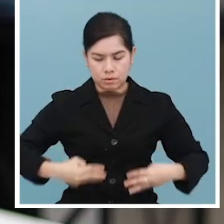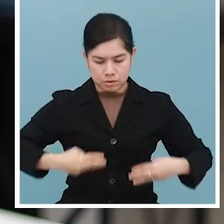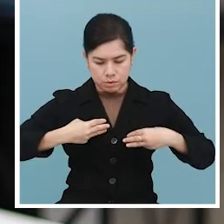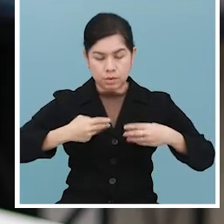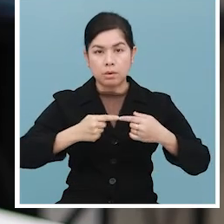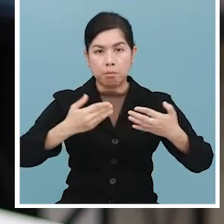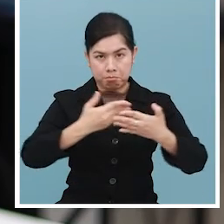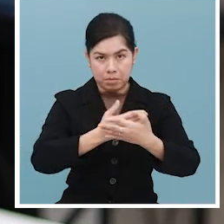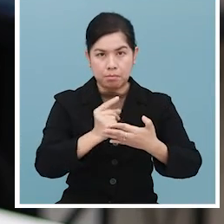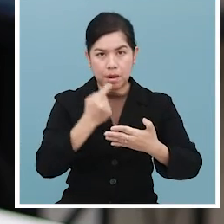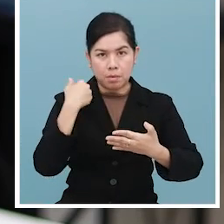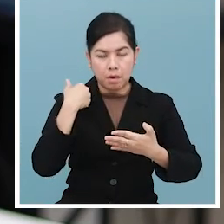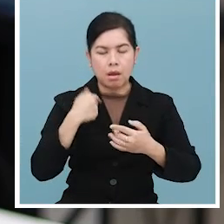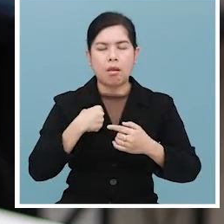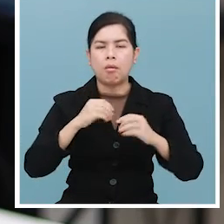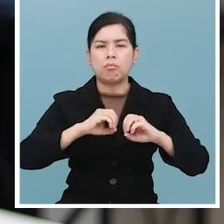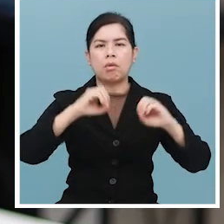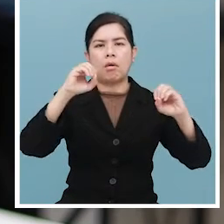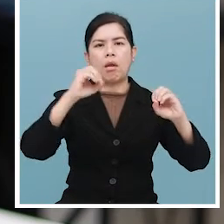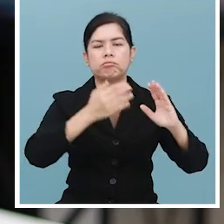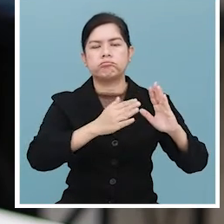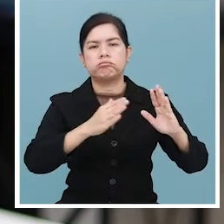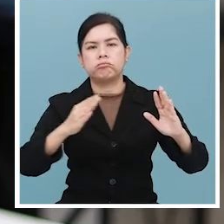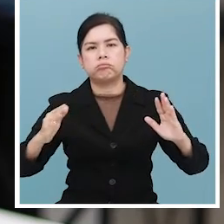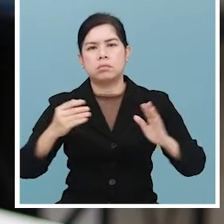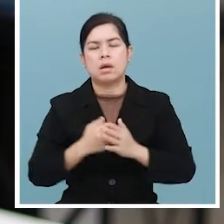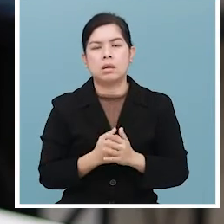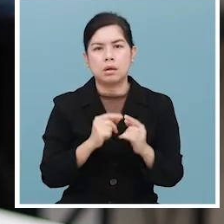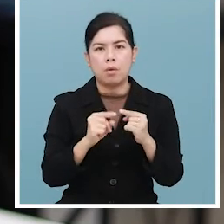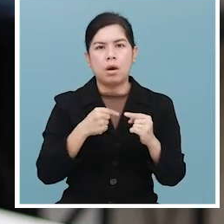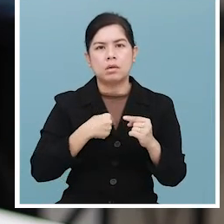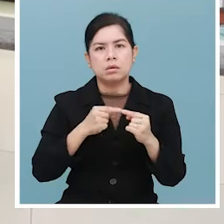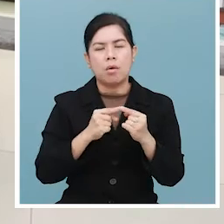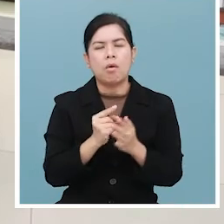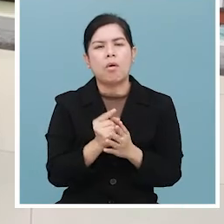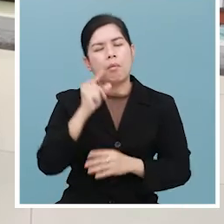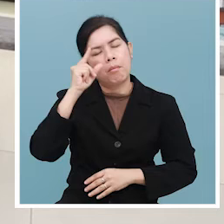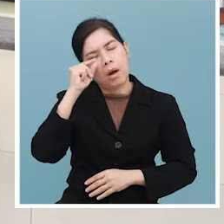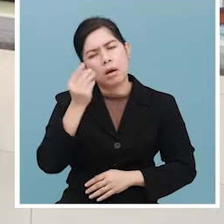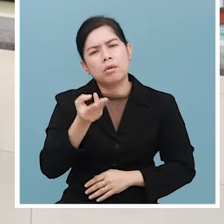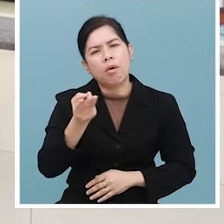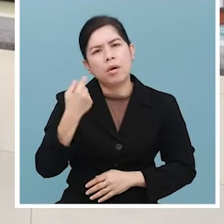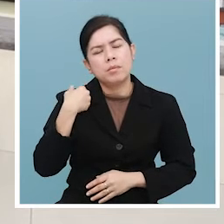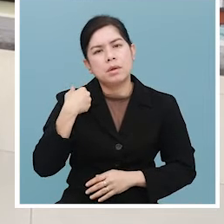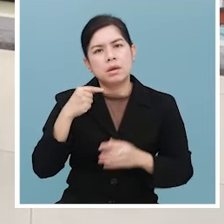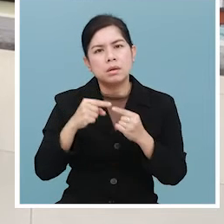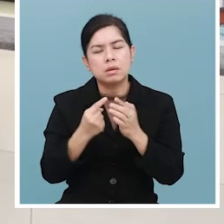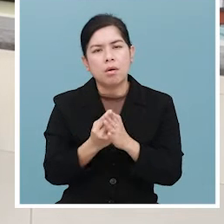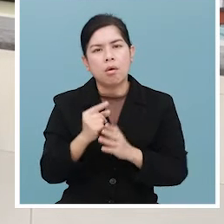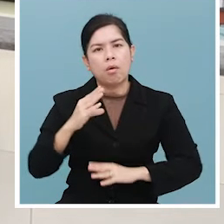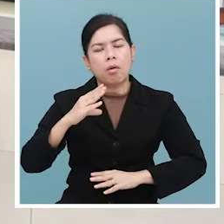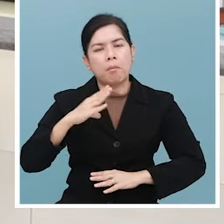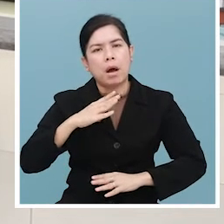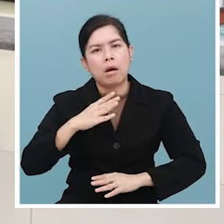เที่ยวไปแบบนั้นแล้วแต่ว่าที่ยังไม่ปรับก็คือนอนน้อย ไม่พักผ่อนนอนน้อยอาหารการกิน ไ